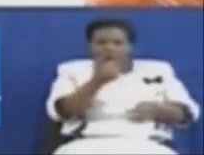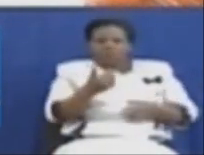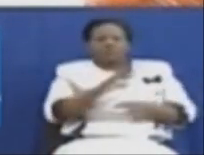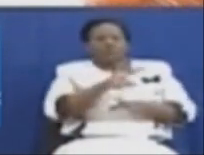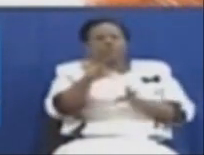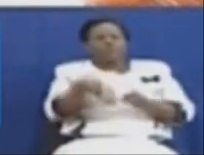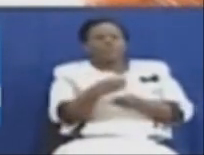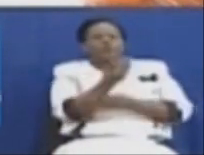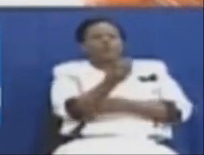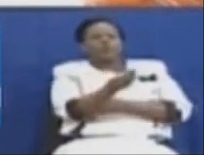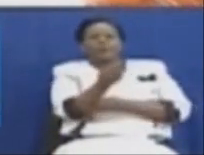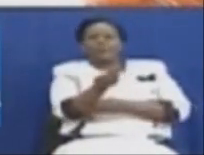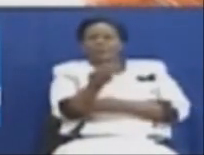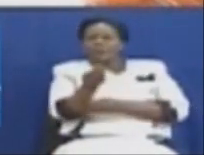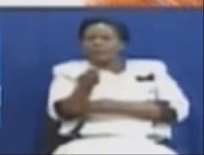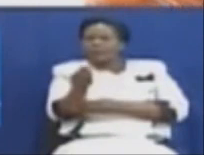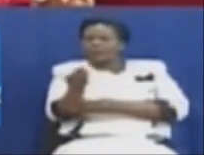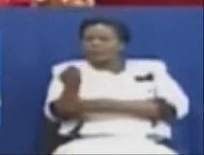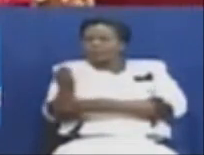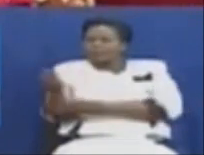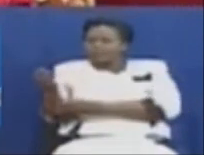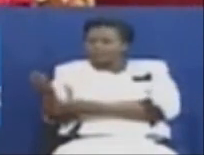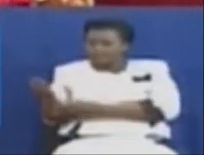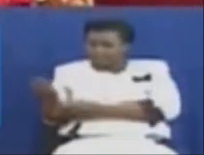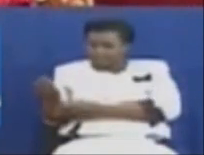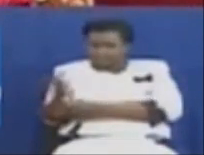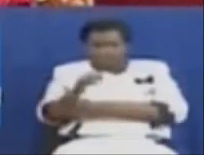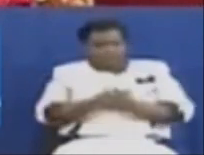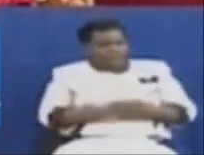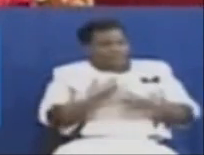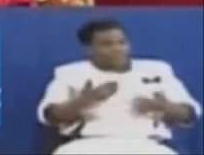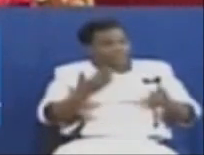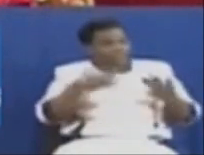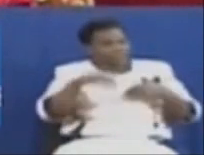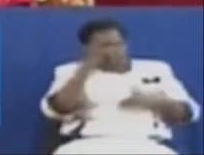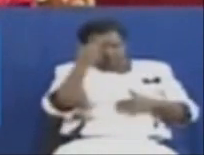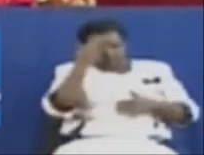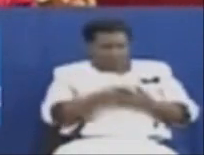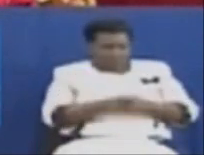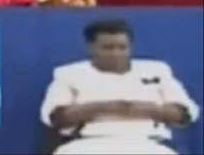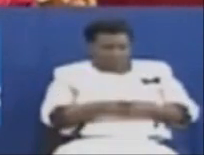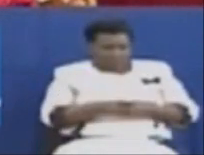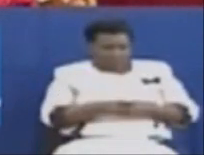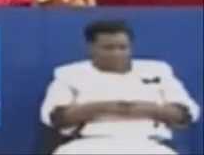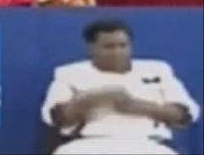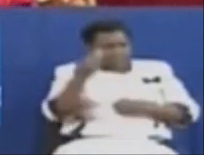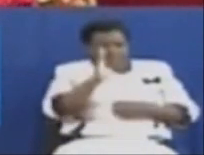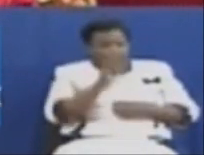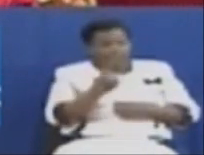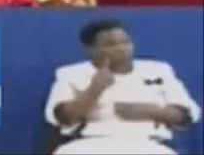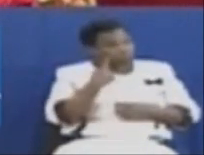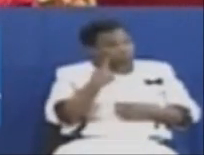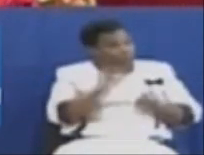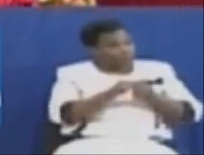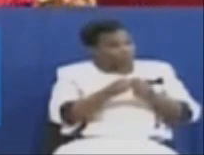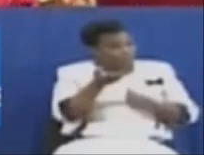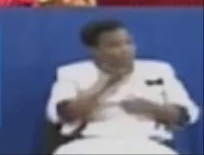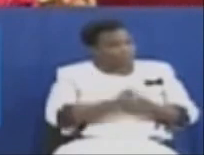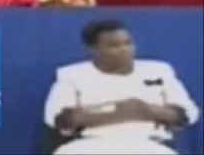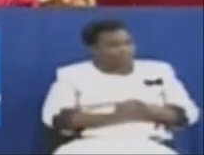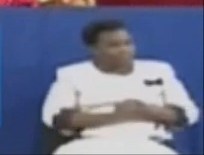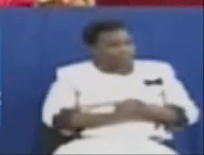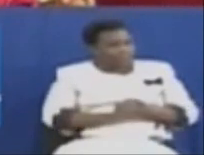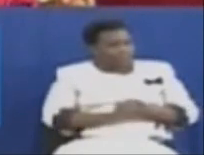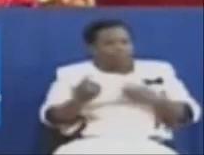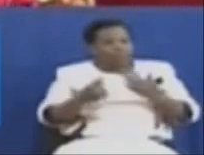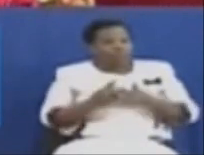Mheshimiwa Faharia Shamari Hamis, swali la nyongeza. Asante Mheshimiwa Naibu Spika. Kwanza nimshukuru Mheshimiwa Naibu